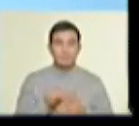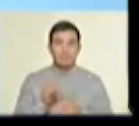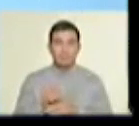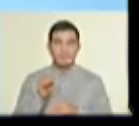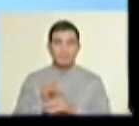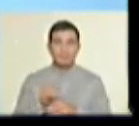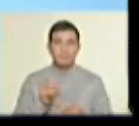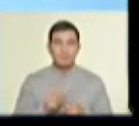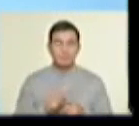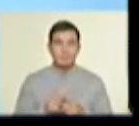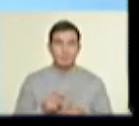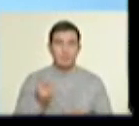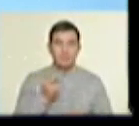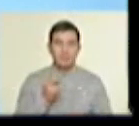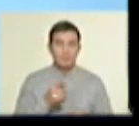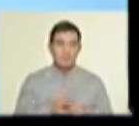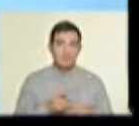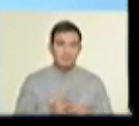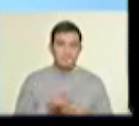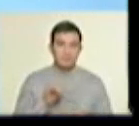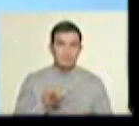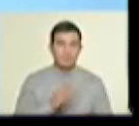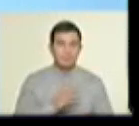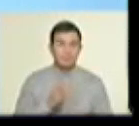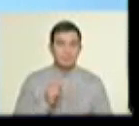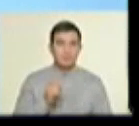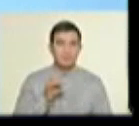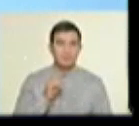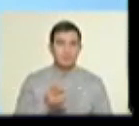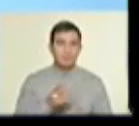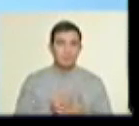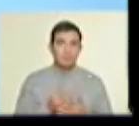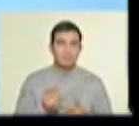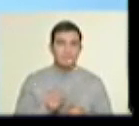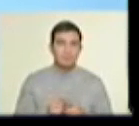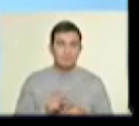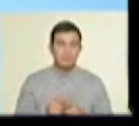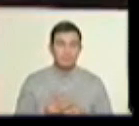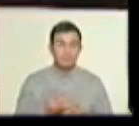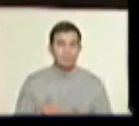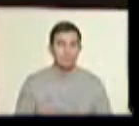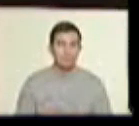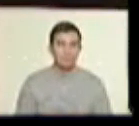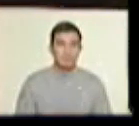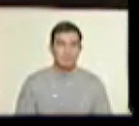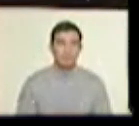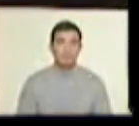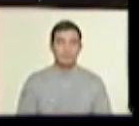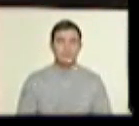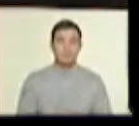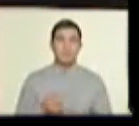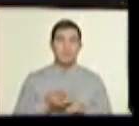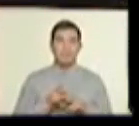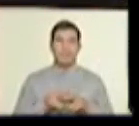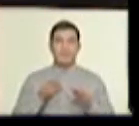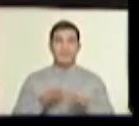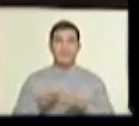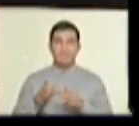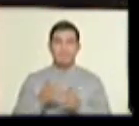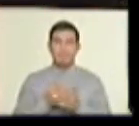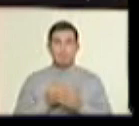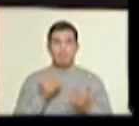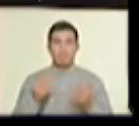tarkibidagi ikkinchi qism ariq so'zi va bu so'z turdosh ot. Shuning uchun ham ushbu joy